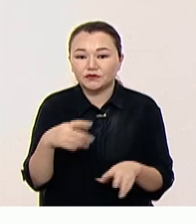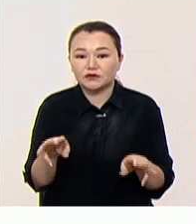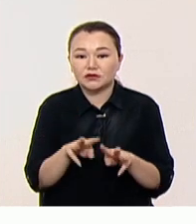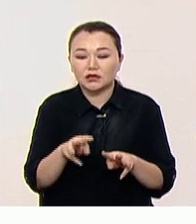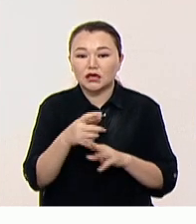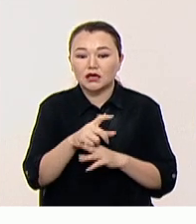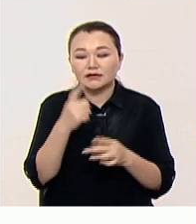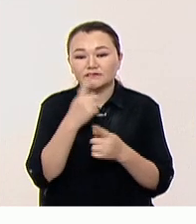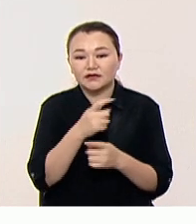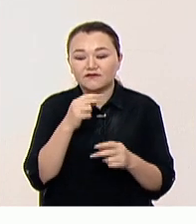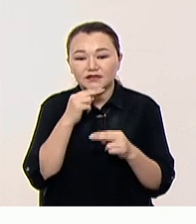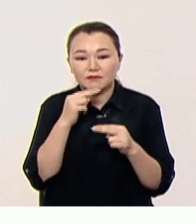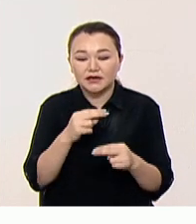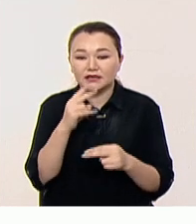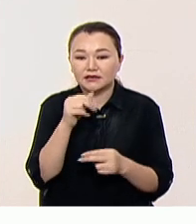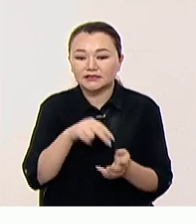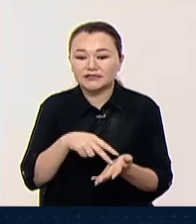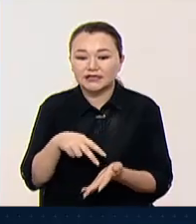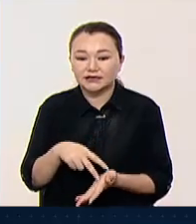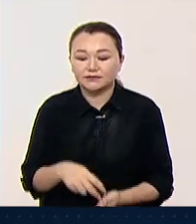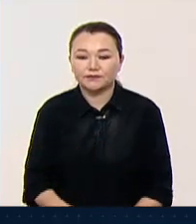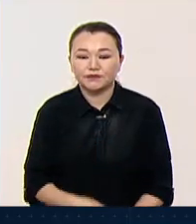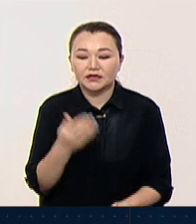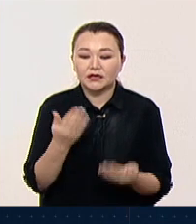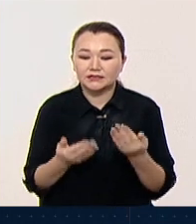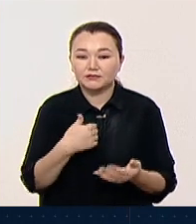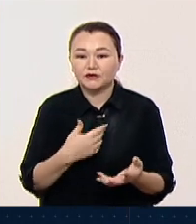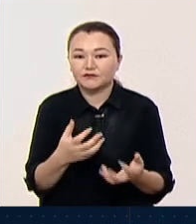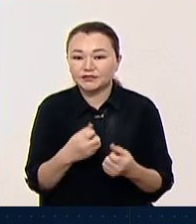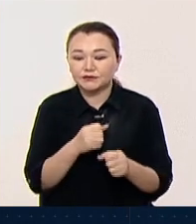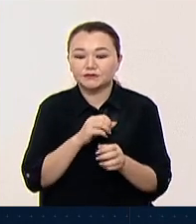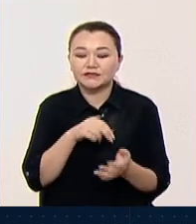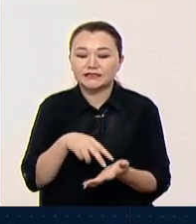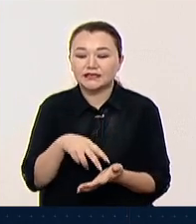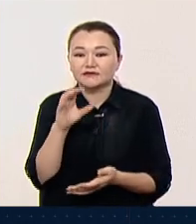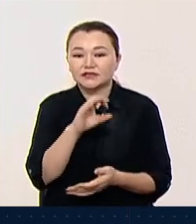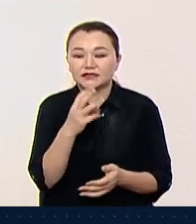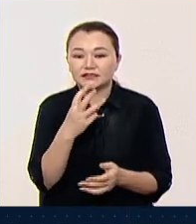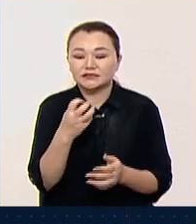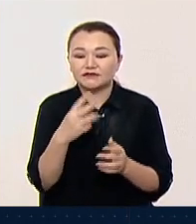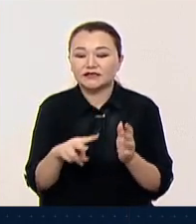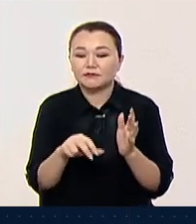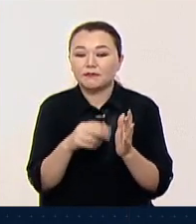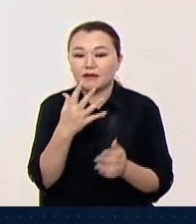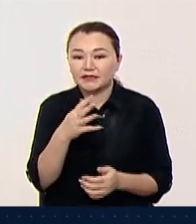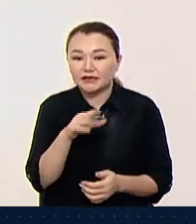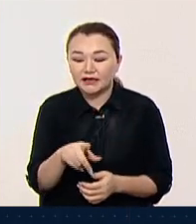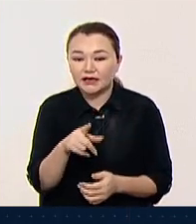советуют обратить внимание на цены. Если мы возьмем вот цену в сентябре 325 тенге, да,